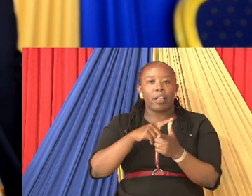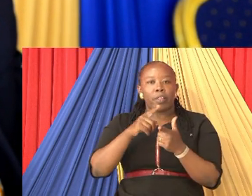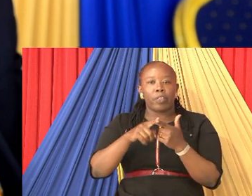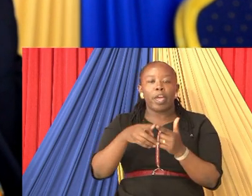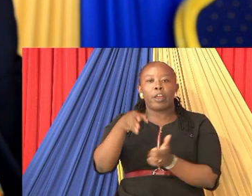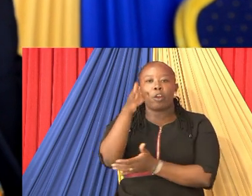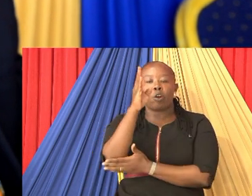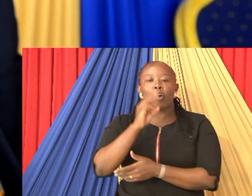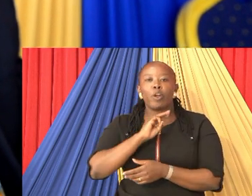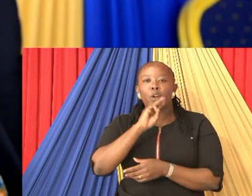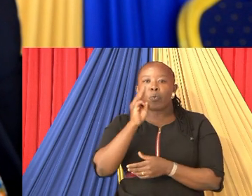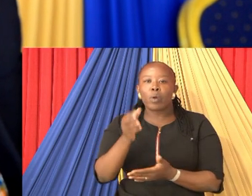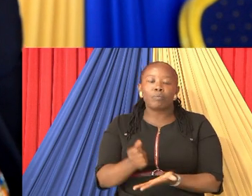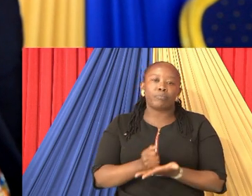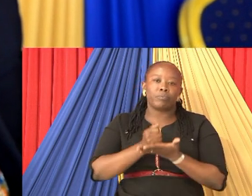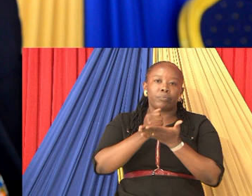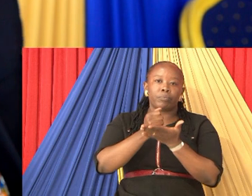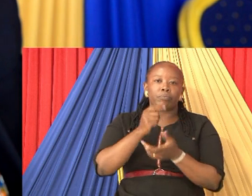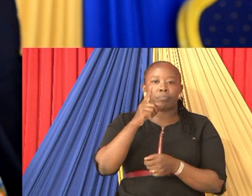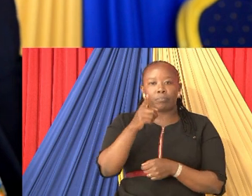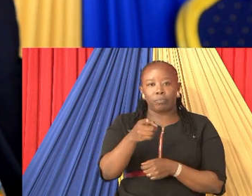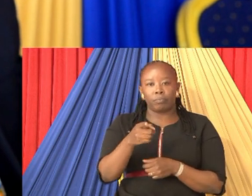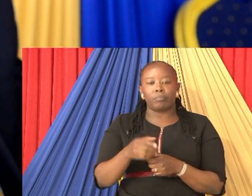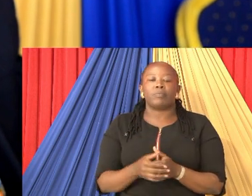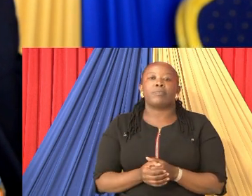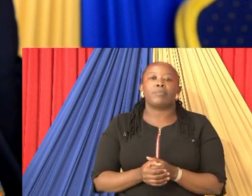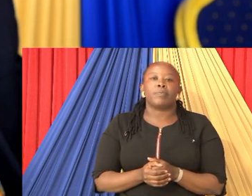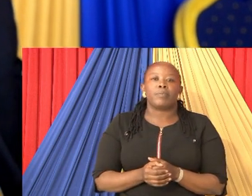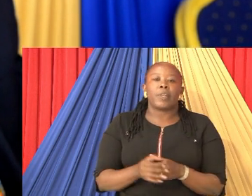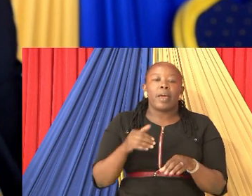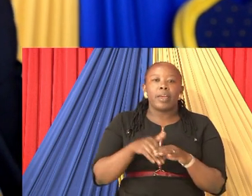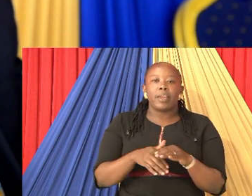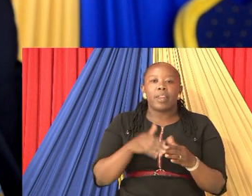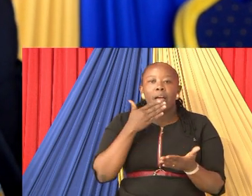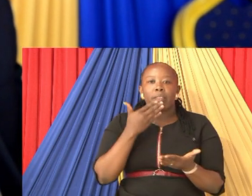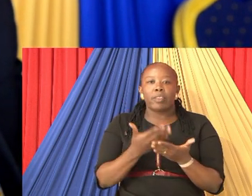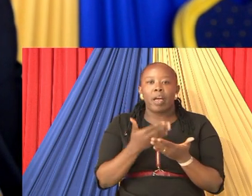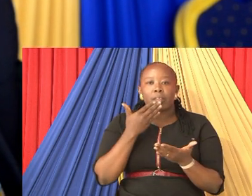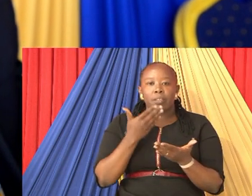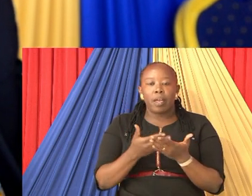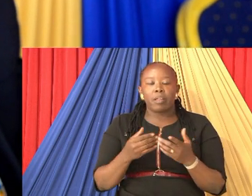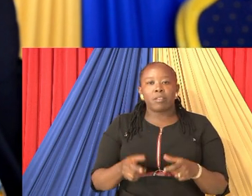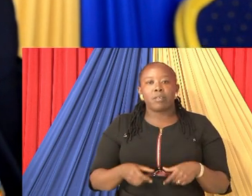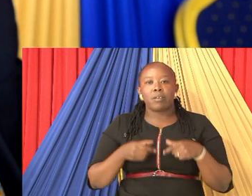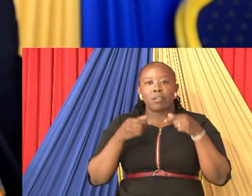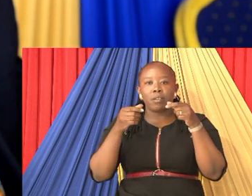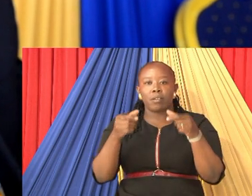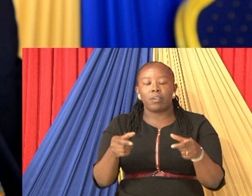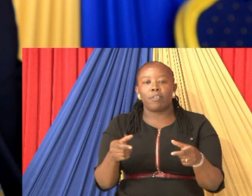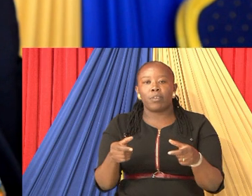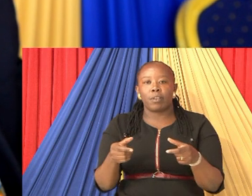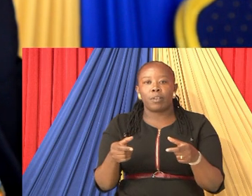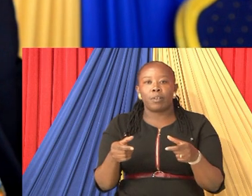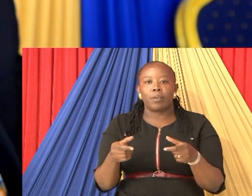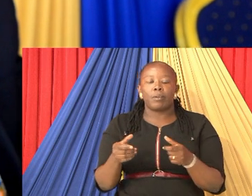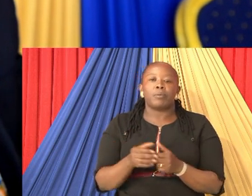God kupitia kwa kushukuru. Njia ya kuinua Mungu nayo inatusababisha